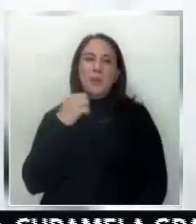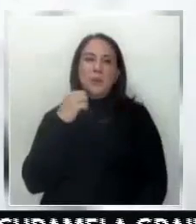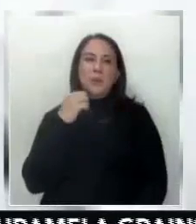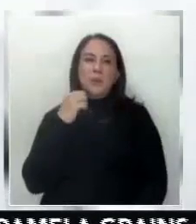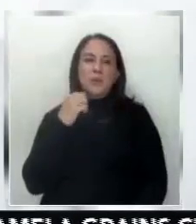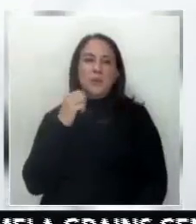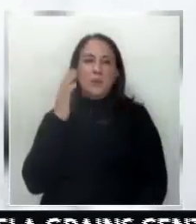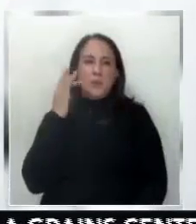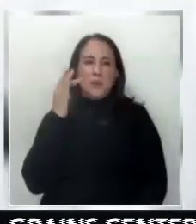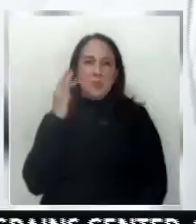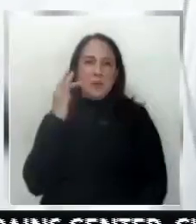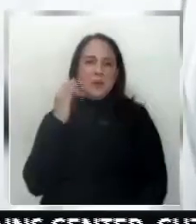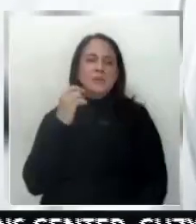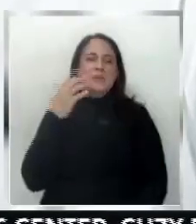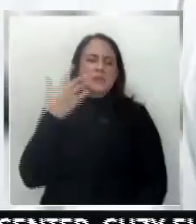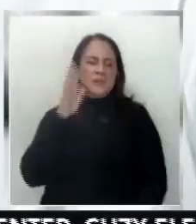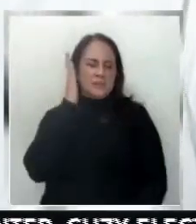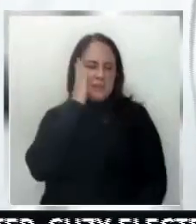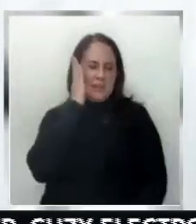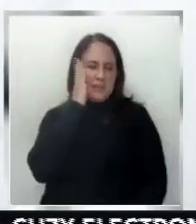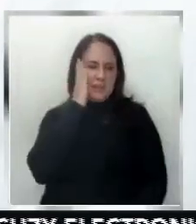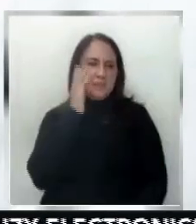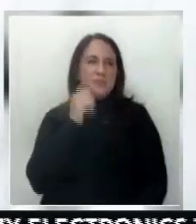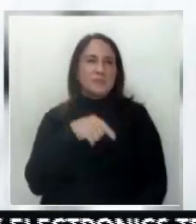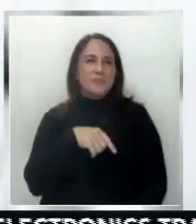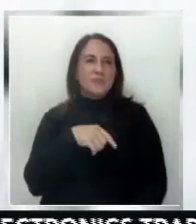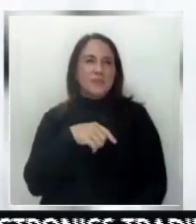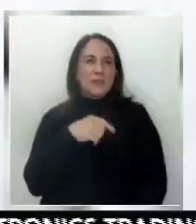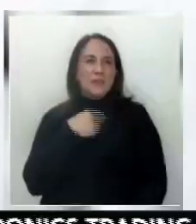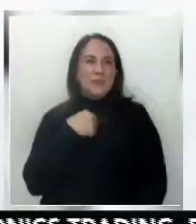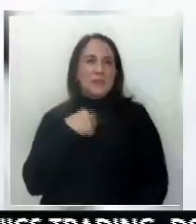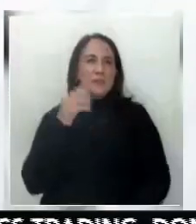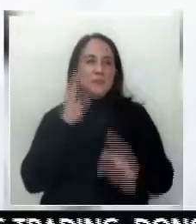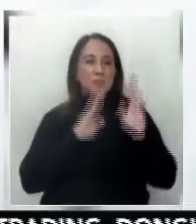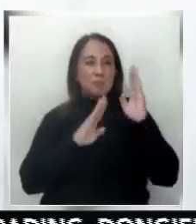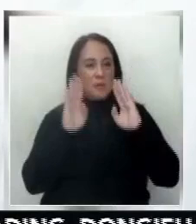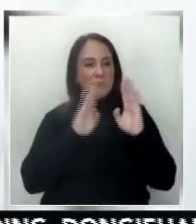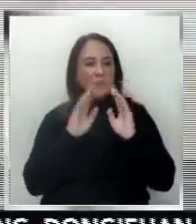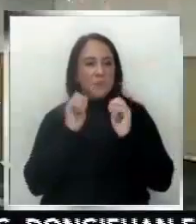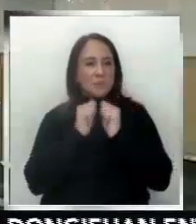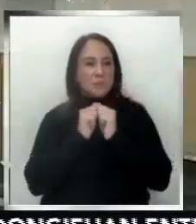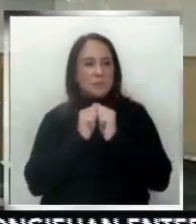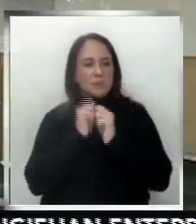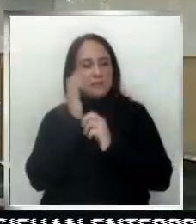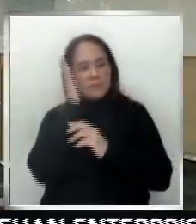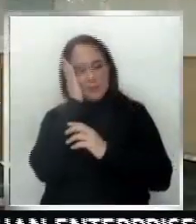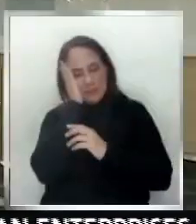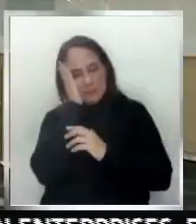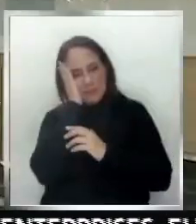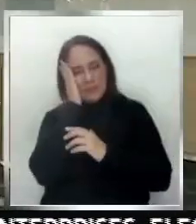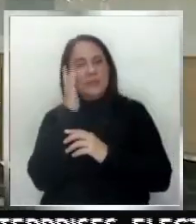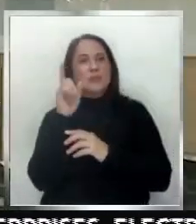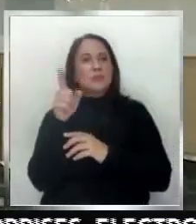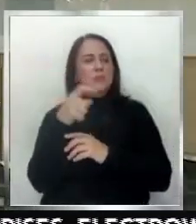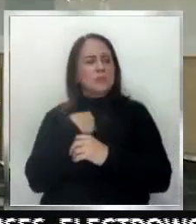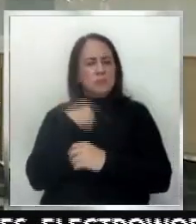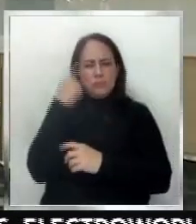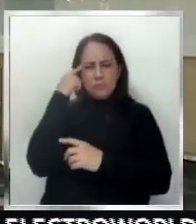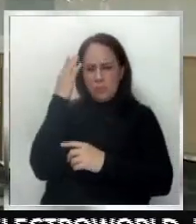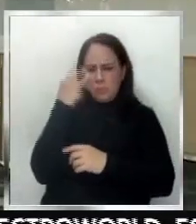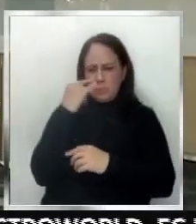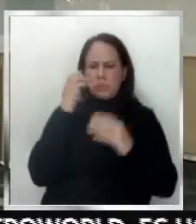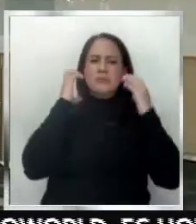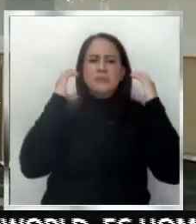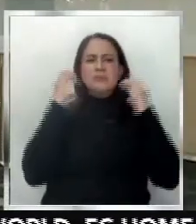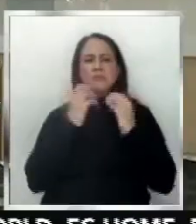diba, alam naman natin na medyo may problem siya with sleeping. Yeah. So, kaya nagtataka ako, bakit wala siya neck pillow?